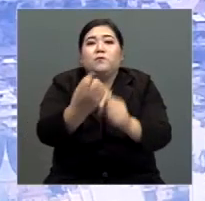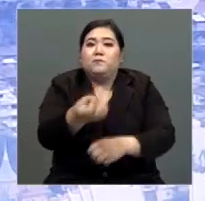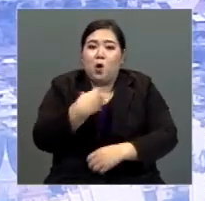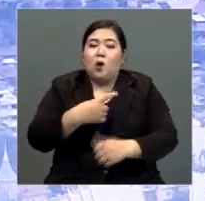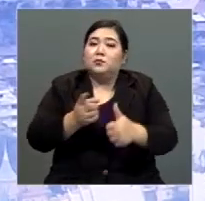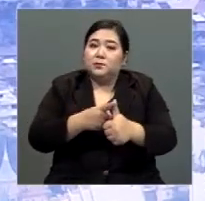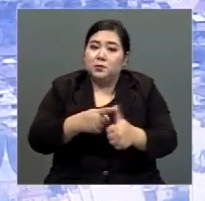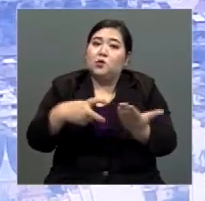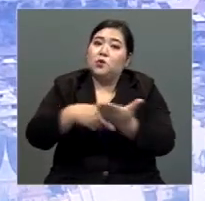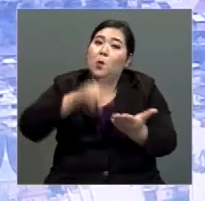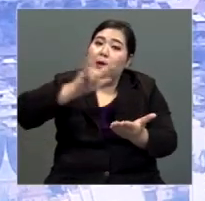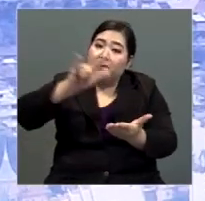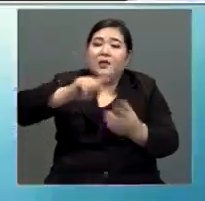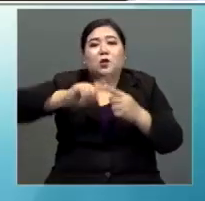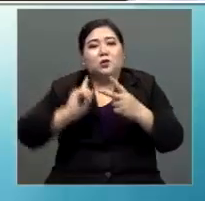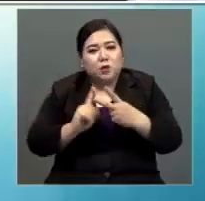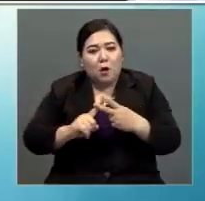แพทย์ ไปรบรองพัศตองมี